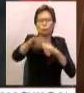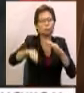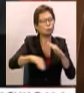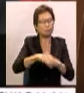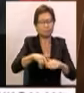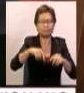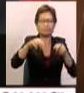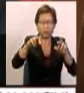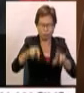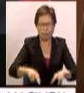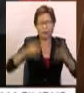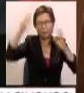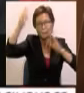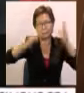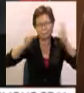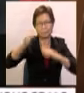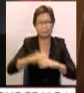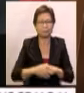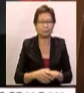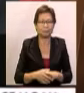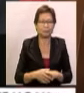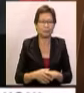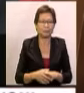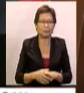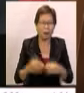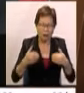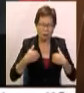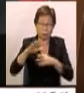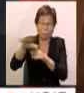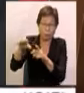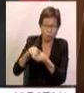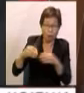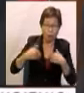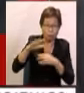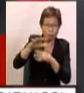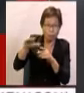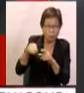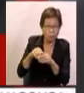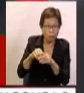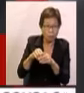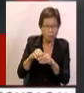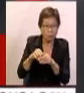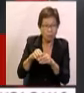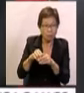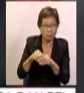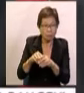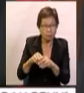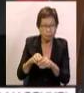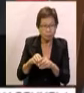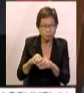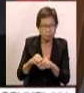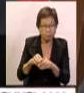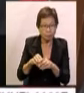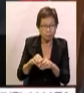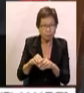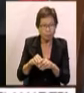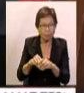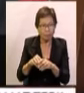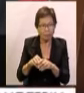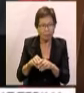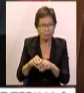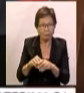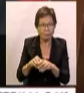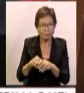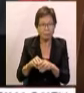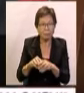Semua lokal. Antara yang terbaru yang ditangkap, adakah termasuk yang yang dicari oleh DSD tadi? Ini sedang